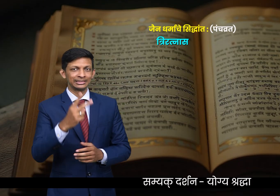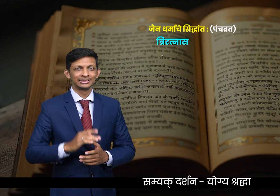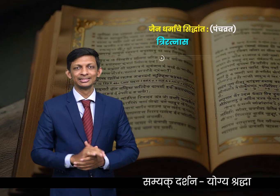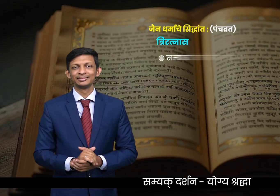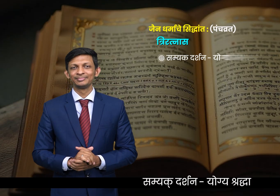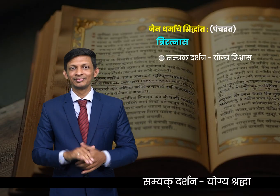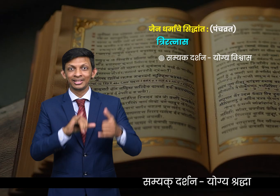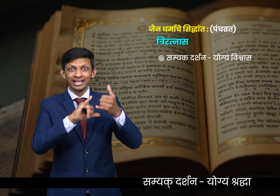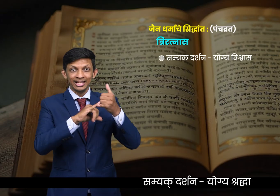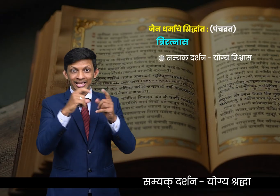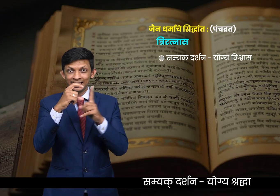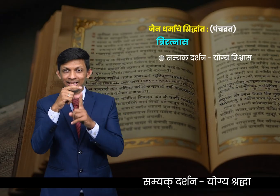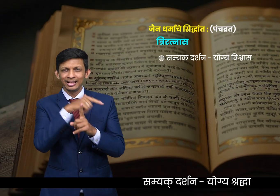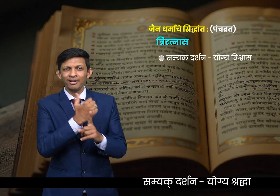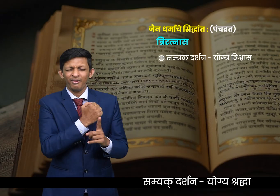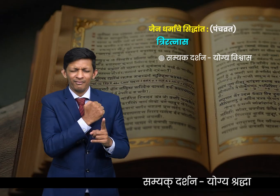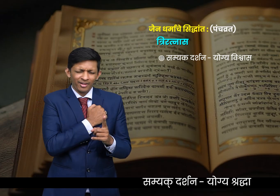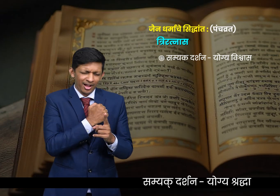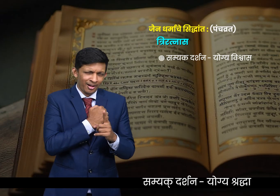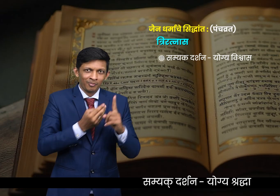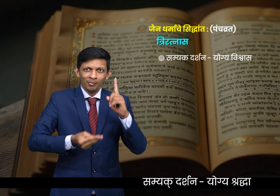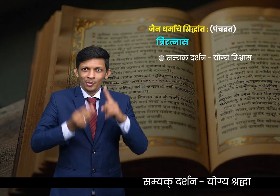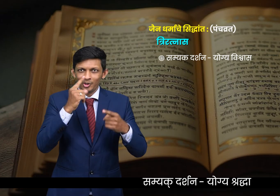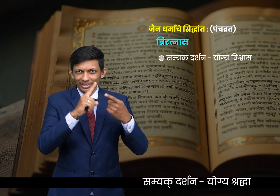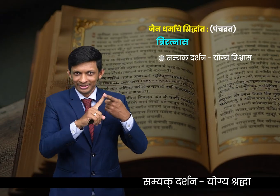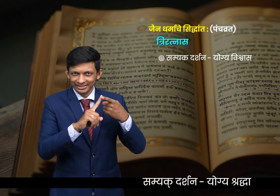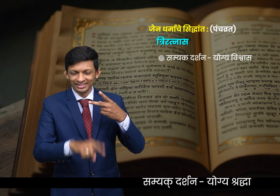सम्यक दर्शन, योग्य श्रद्धा,